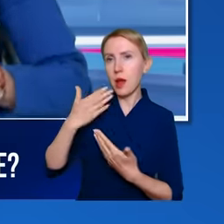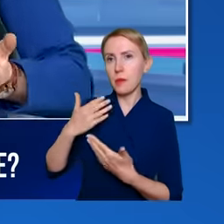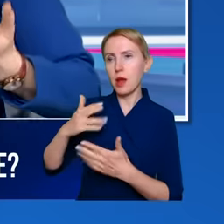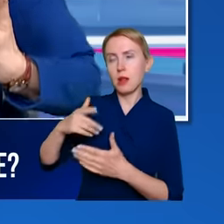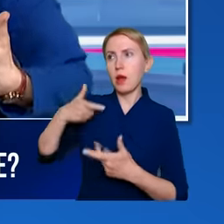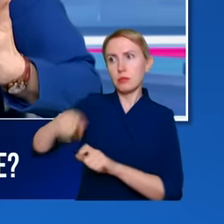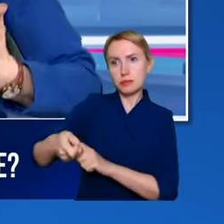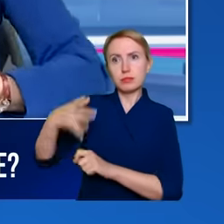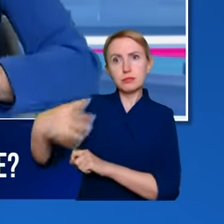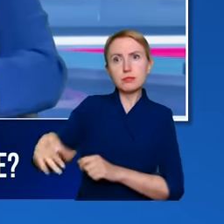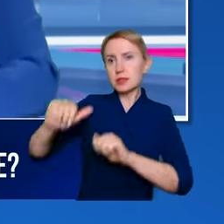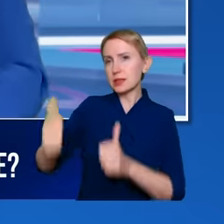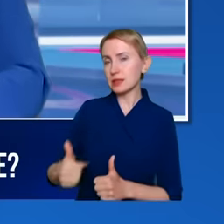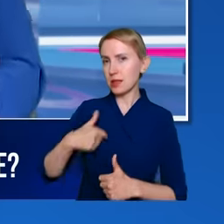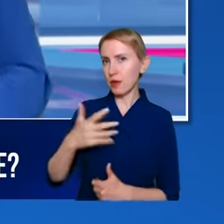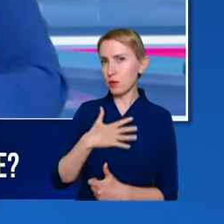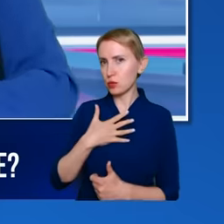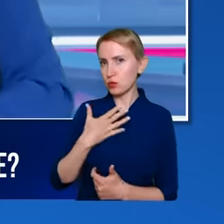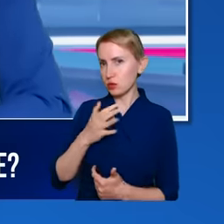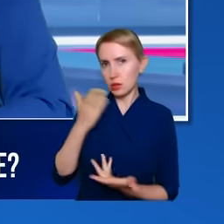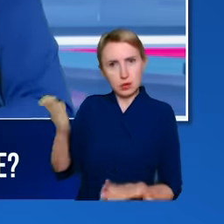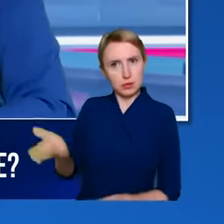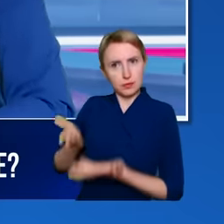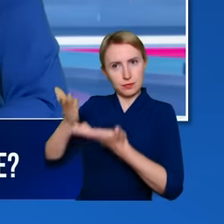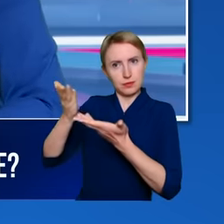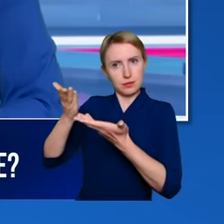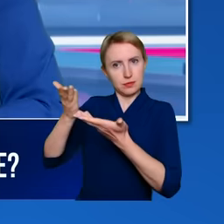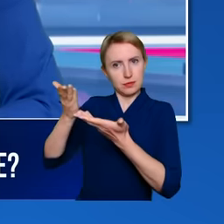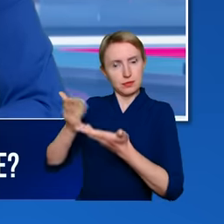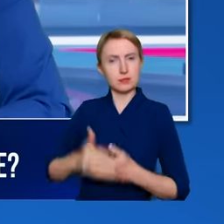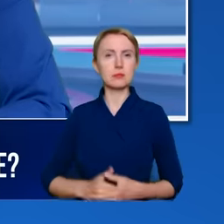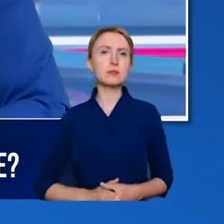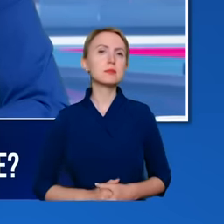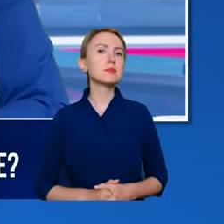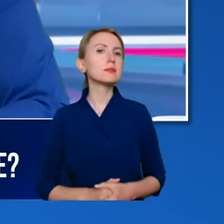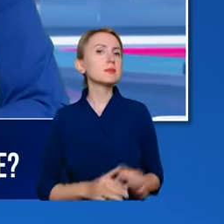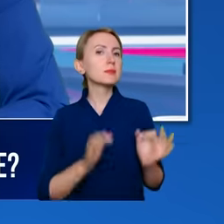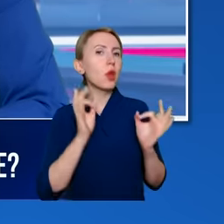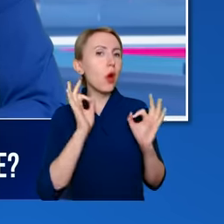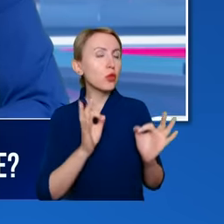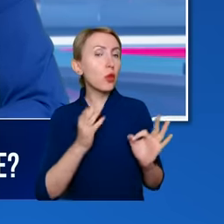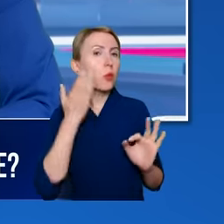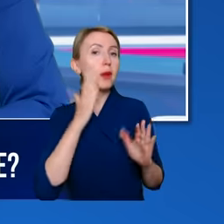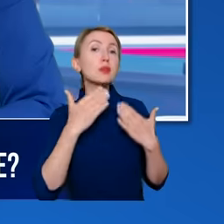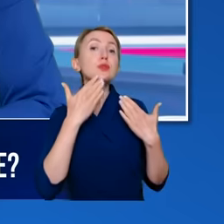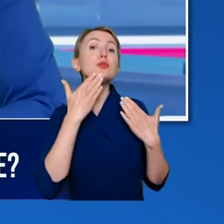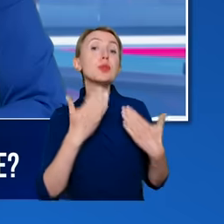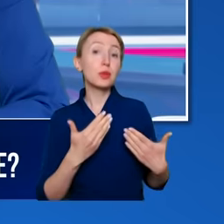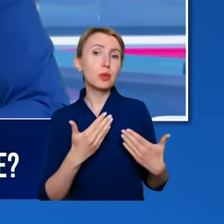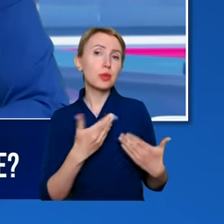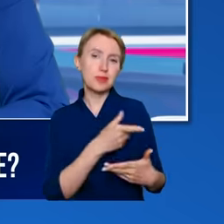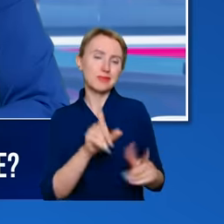No to są, ja mam wrażenie, że to jest nawet jakaś podkreślenie zasług. No dobrze, to ja bardzo państwu dziękuję, że